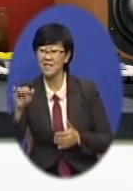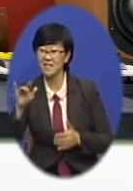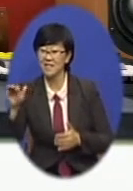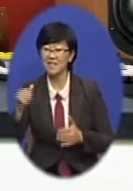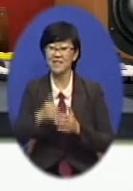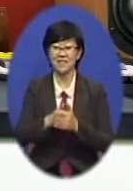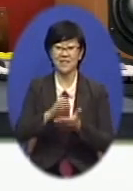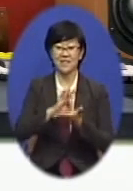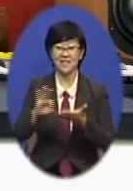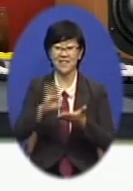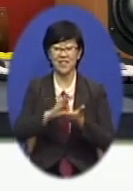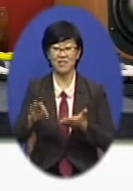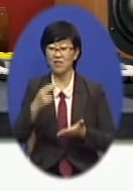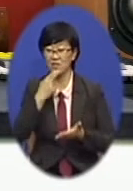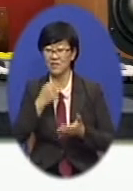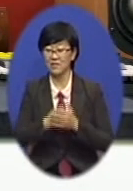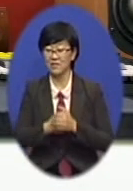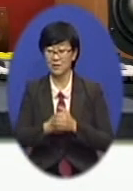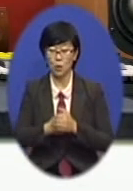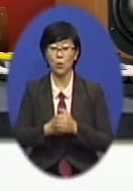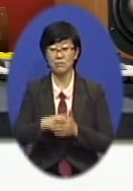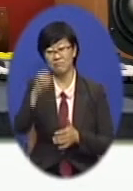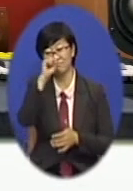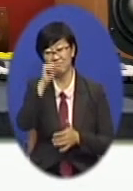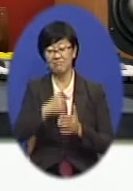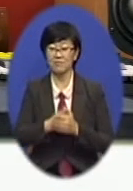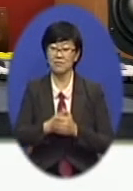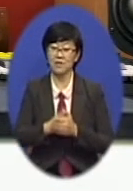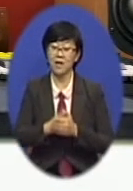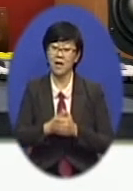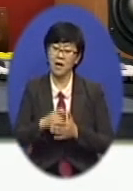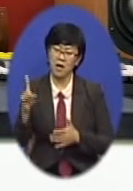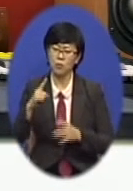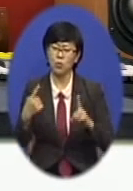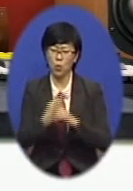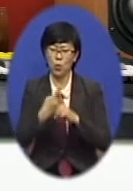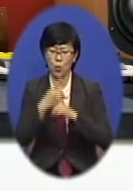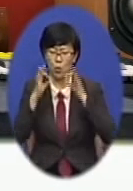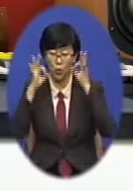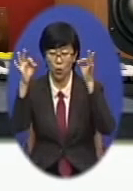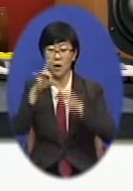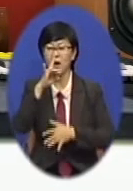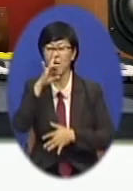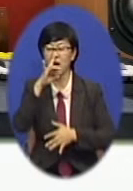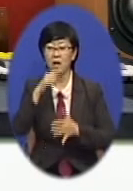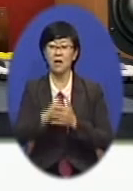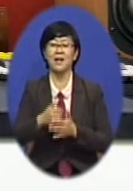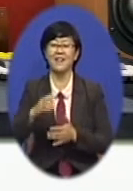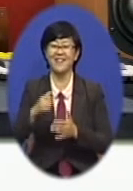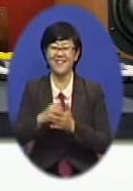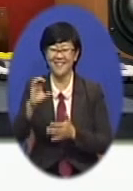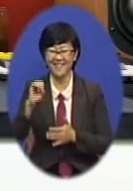계속 써주시는 분은 드문데 구수해서. 아니 근데 아무리 고치려고 해도 안 되니까요. 예.